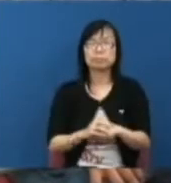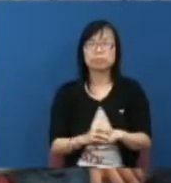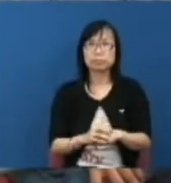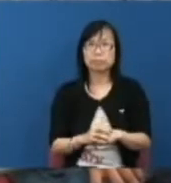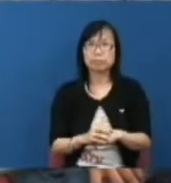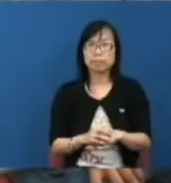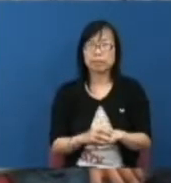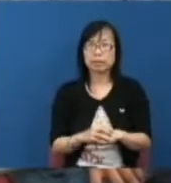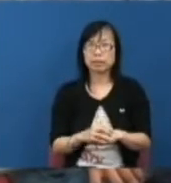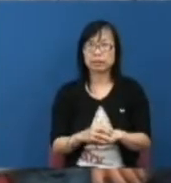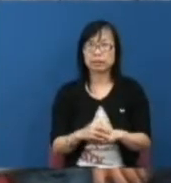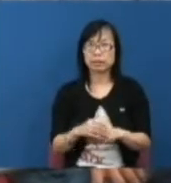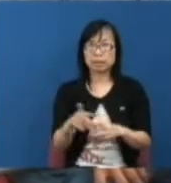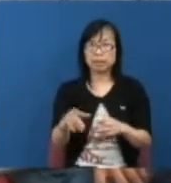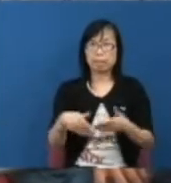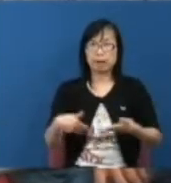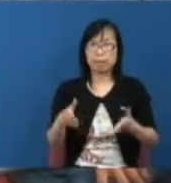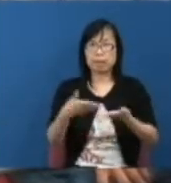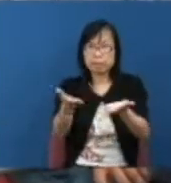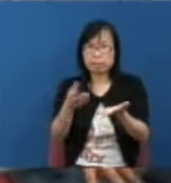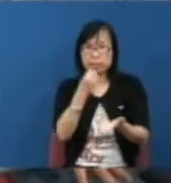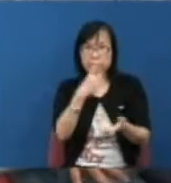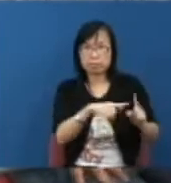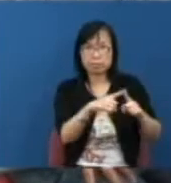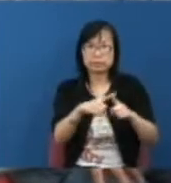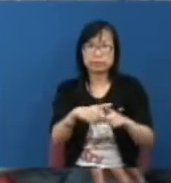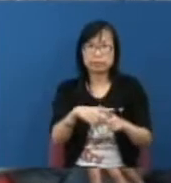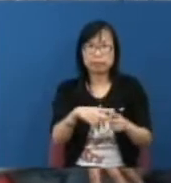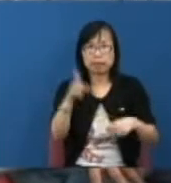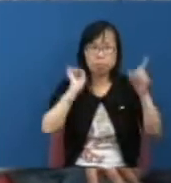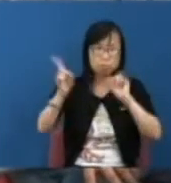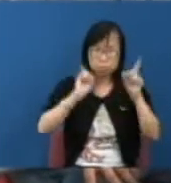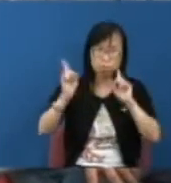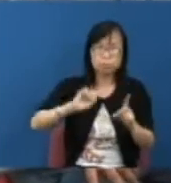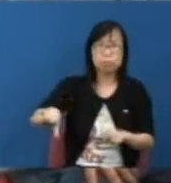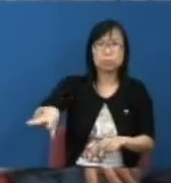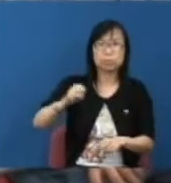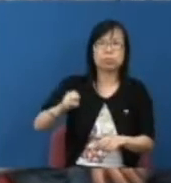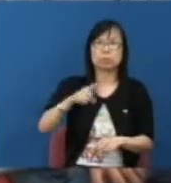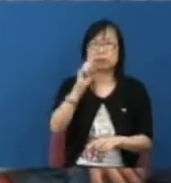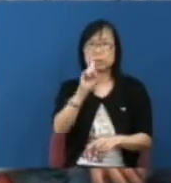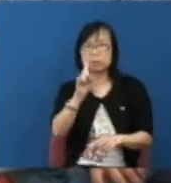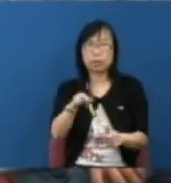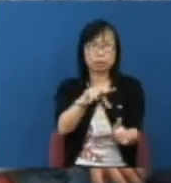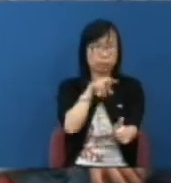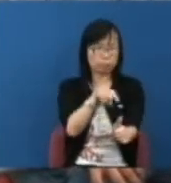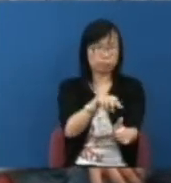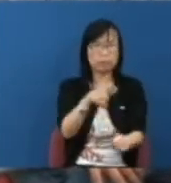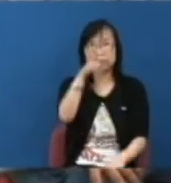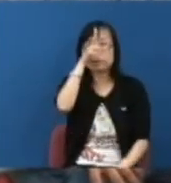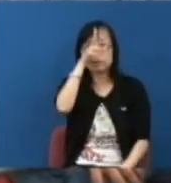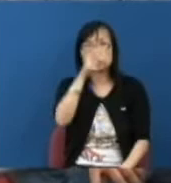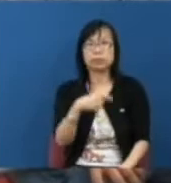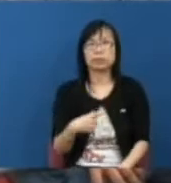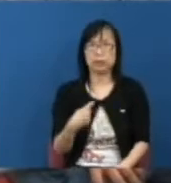好即係俾即 係 市民濫用啦嚇，即係所以咧點樣去 regulate 點樣去規管咧？我諗即係政府都要